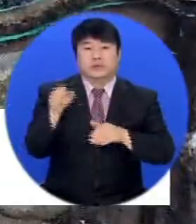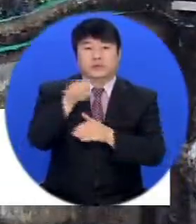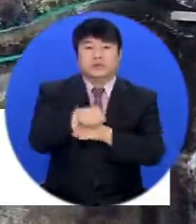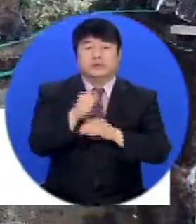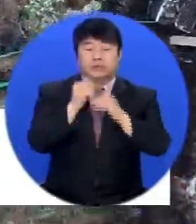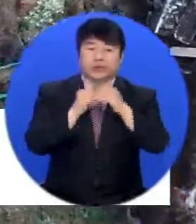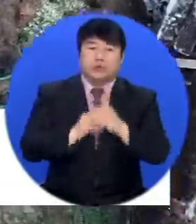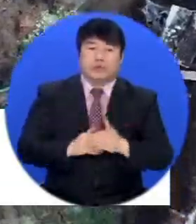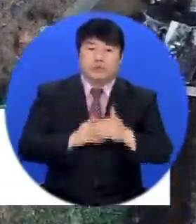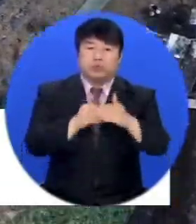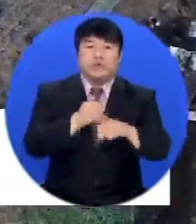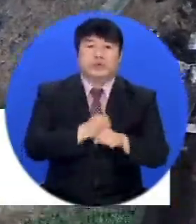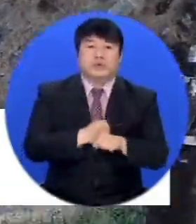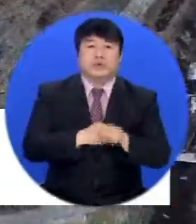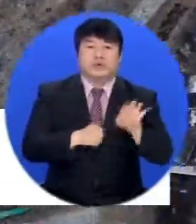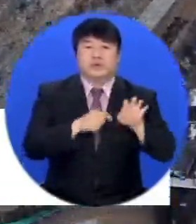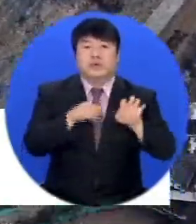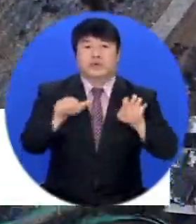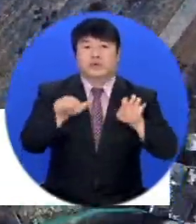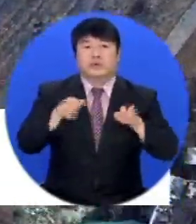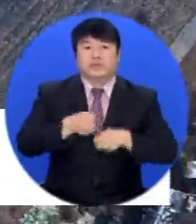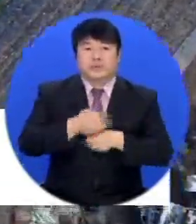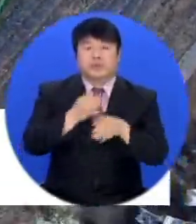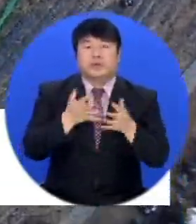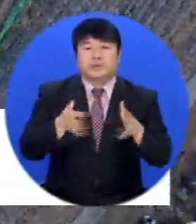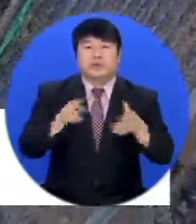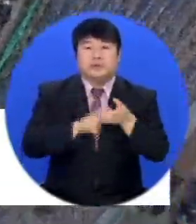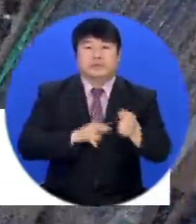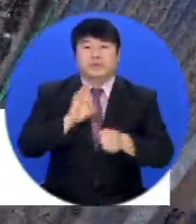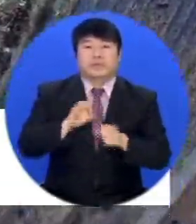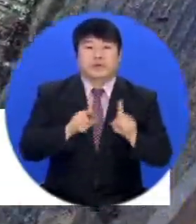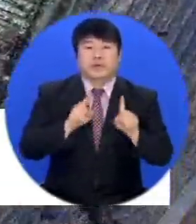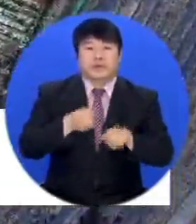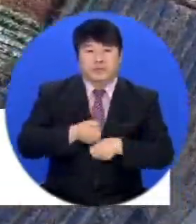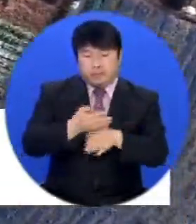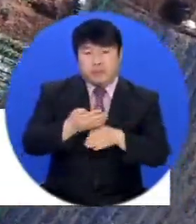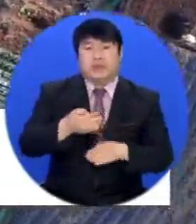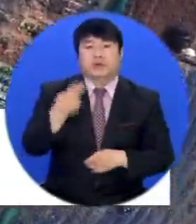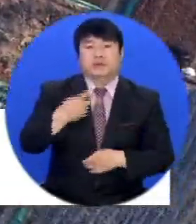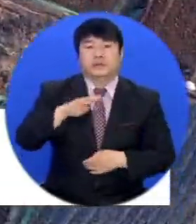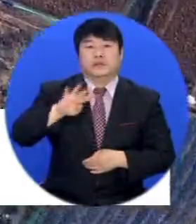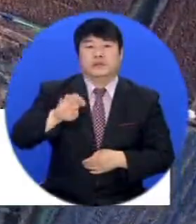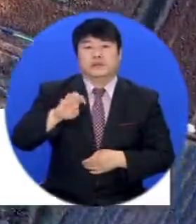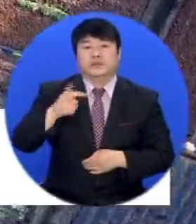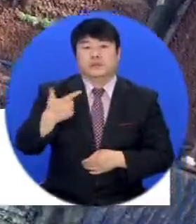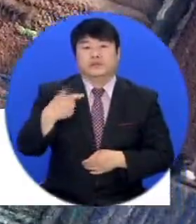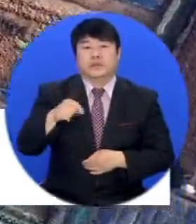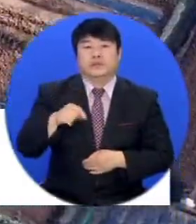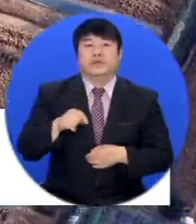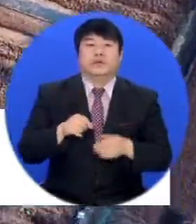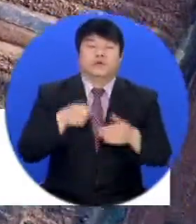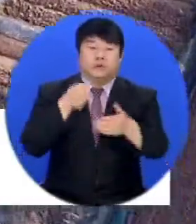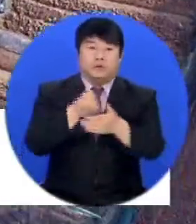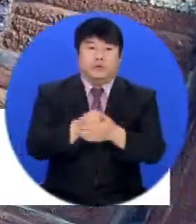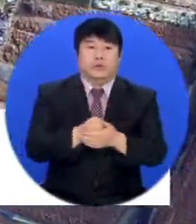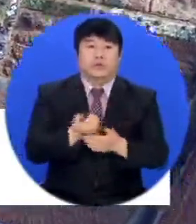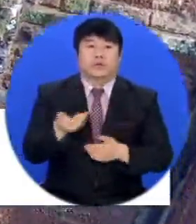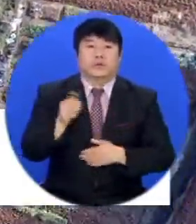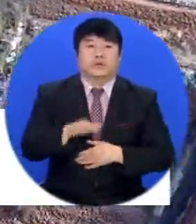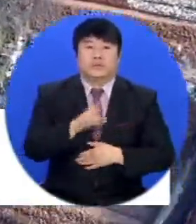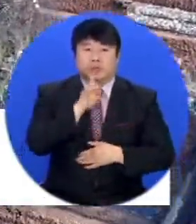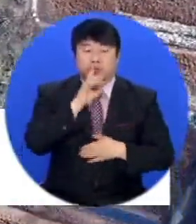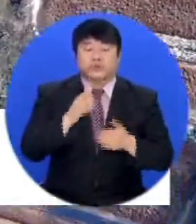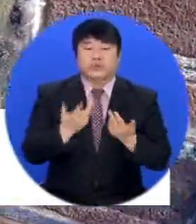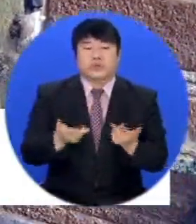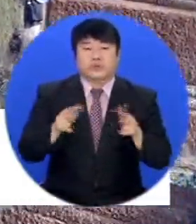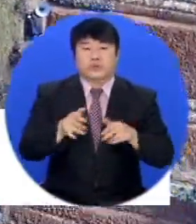과정에서 450평형 아파트 분양가가 평당 2,046만 원 선으로 책정됐습니다. 하지만